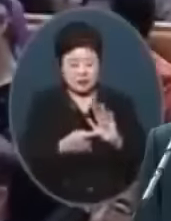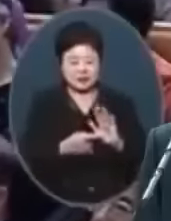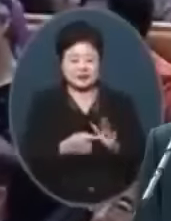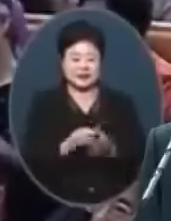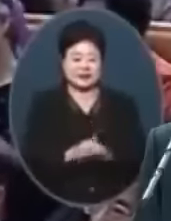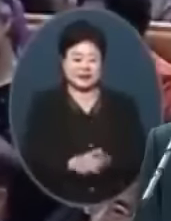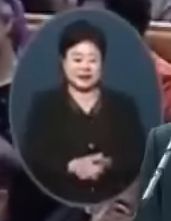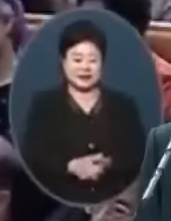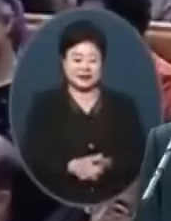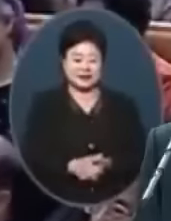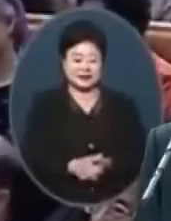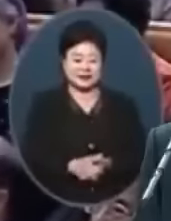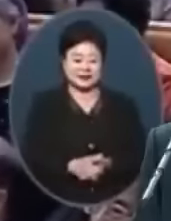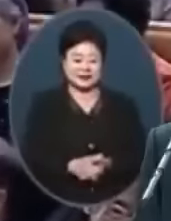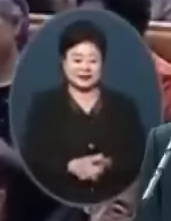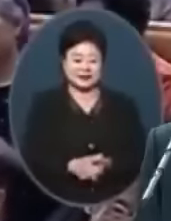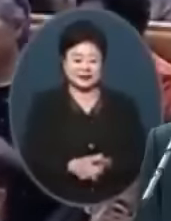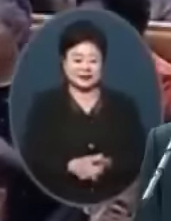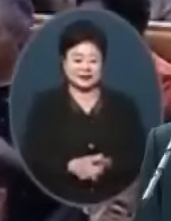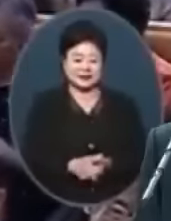것입니다.